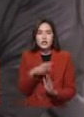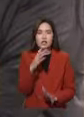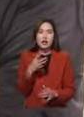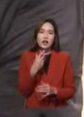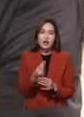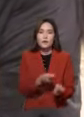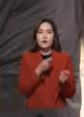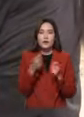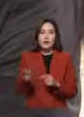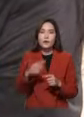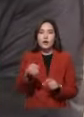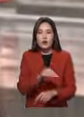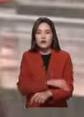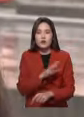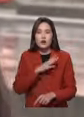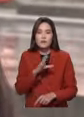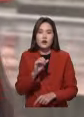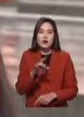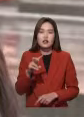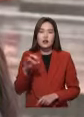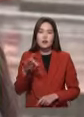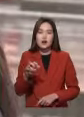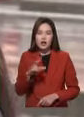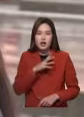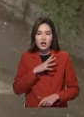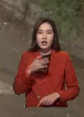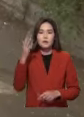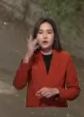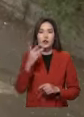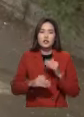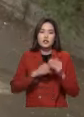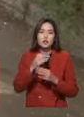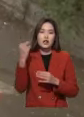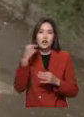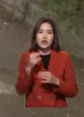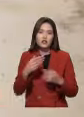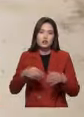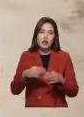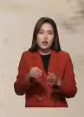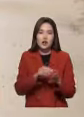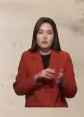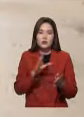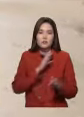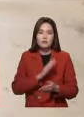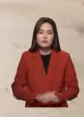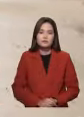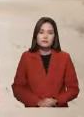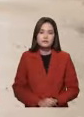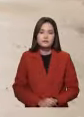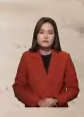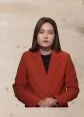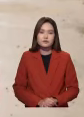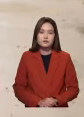алды. Жақында жұбайы Әйгерім Асанова көңілдегі Көпен атты арнайы естелік кітабын шығарған екен. Әнімені дегенше мына